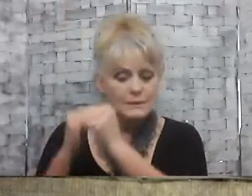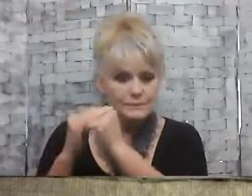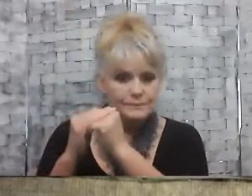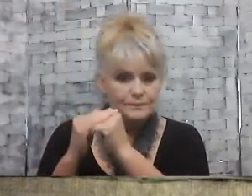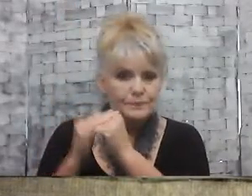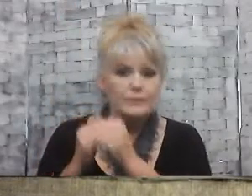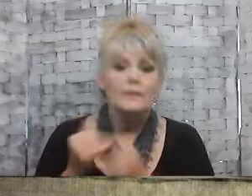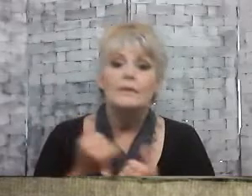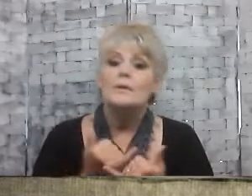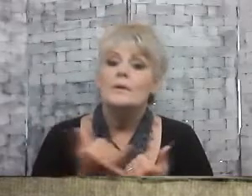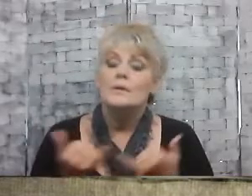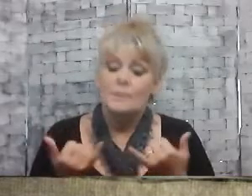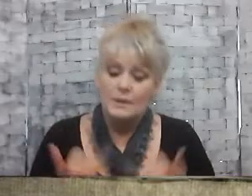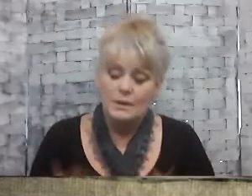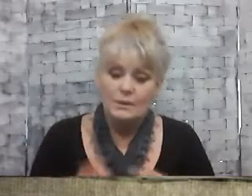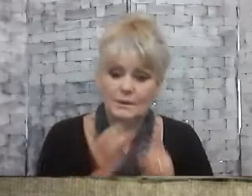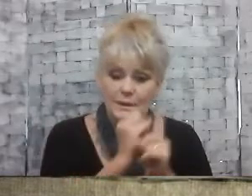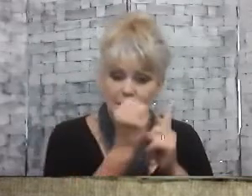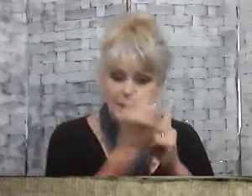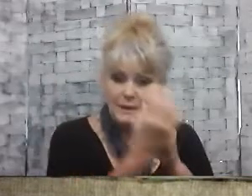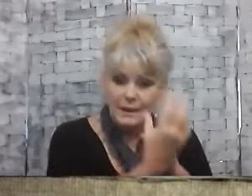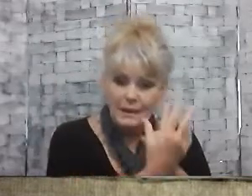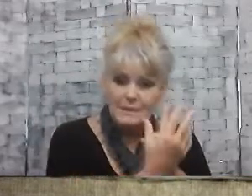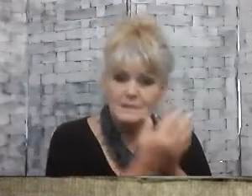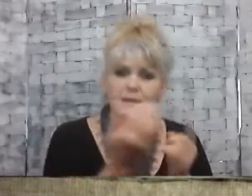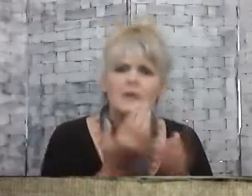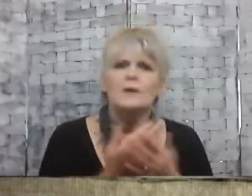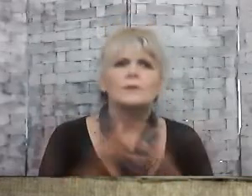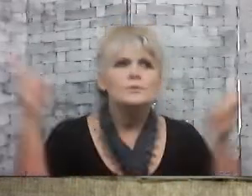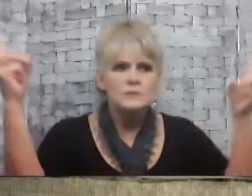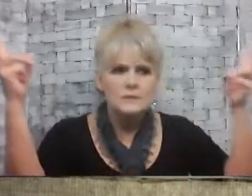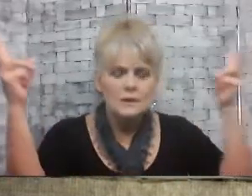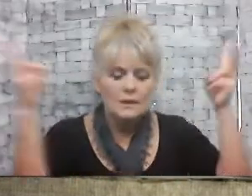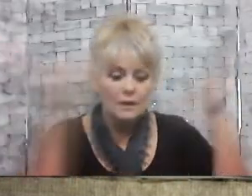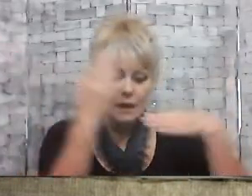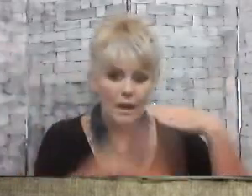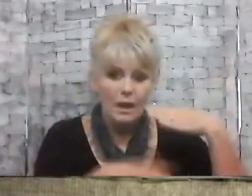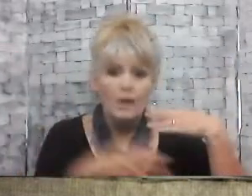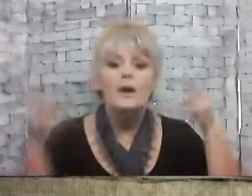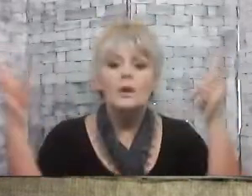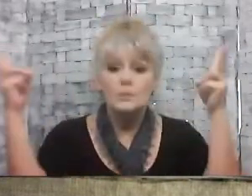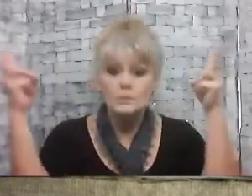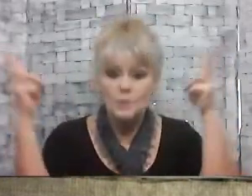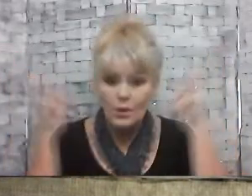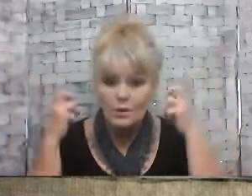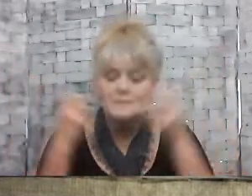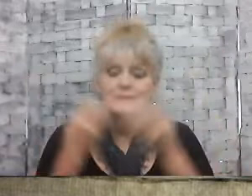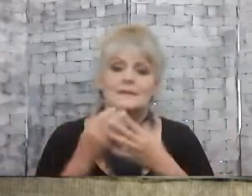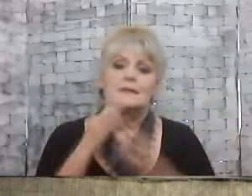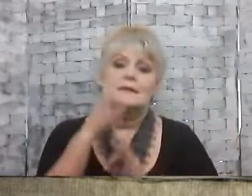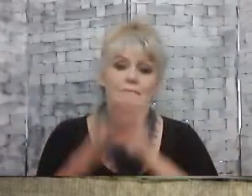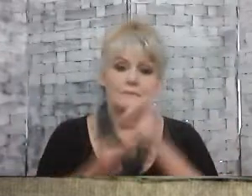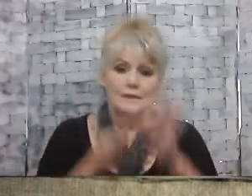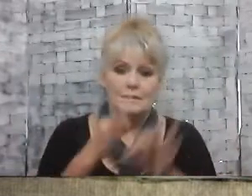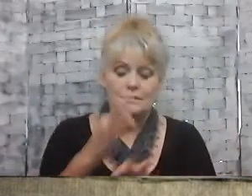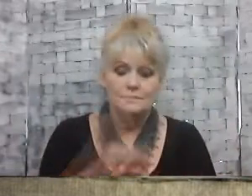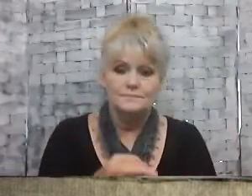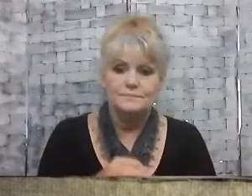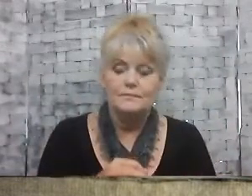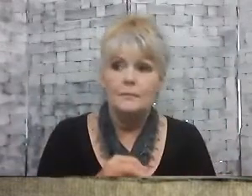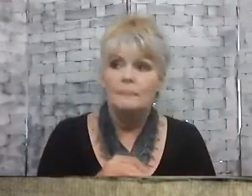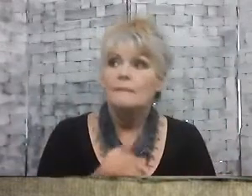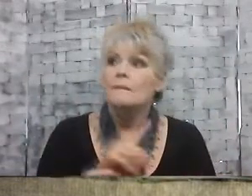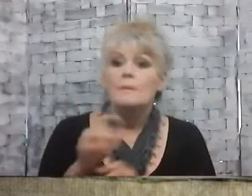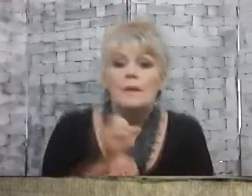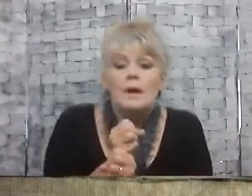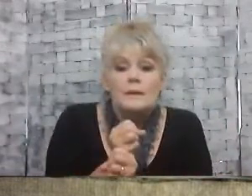kaars aansteek. Ons gaan hierdie story luister en vertel en aanbidding. En wat mensen gevind het, reg van die